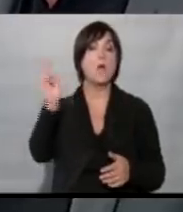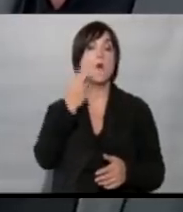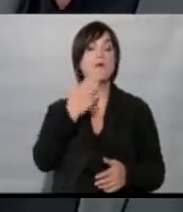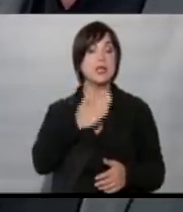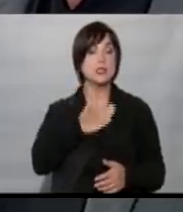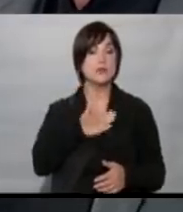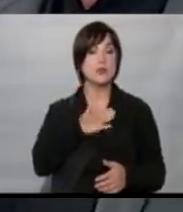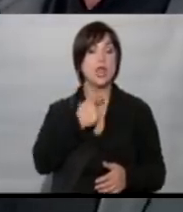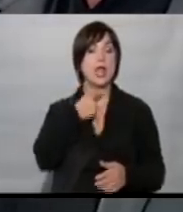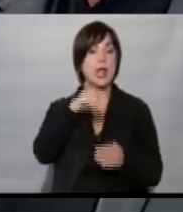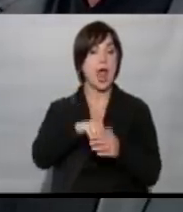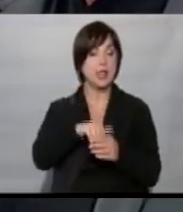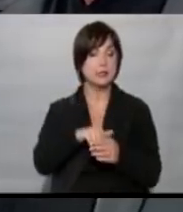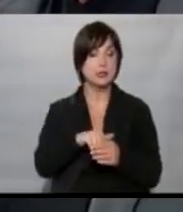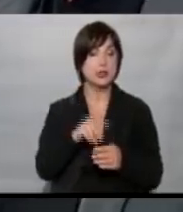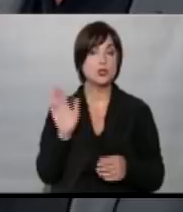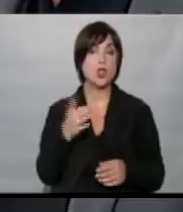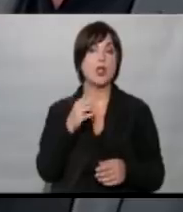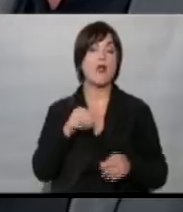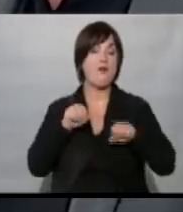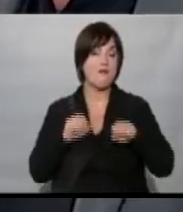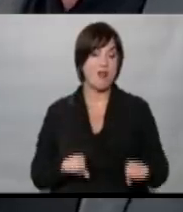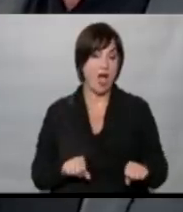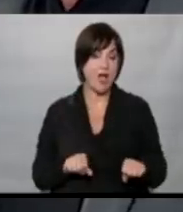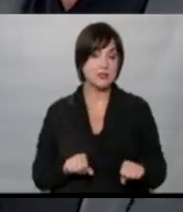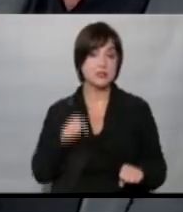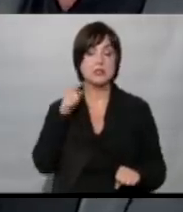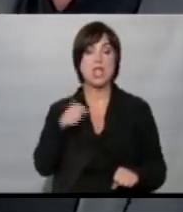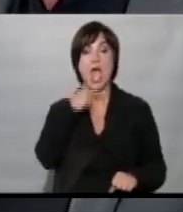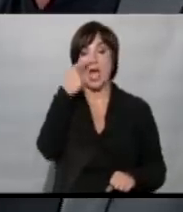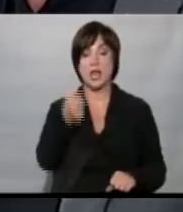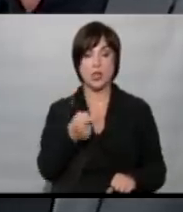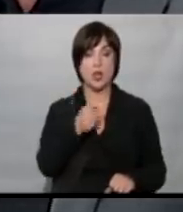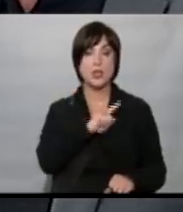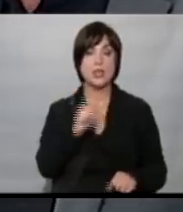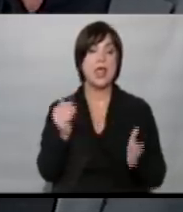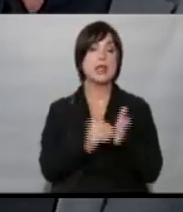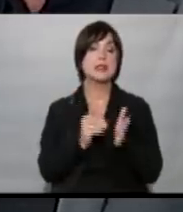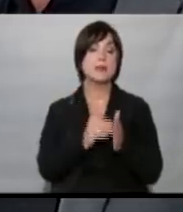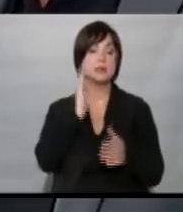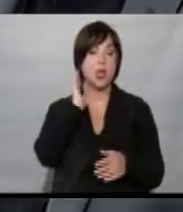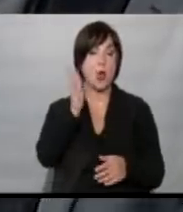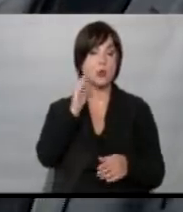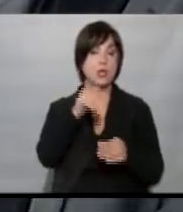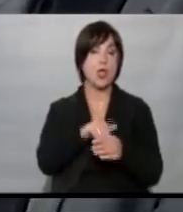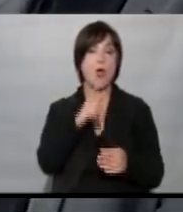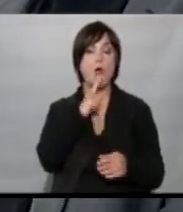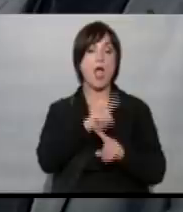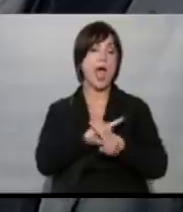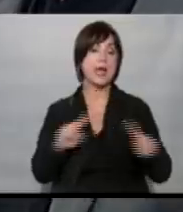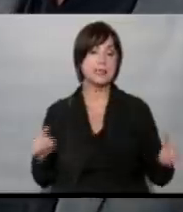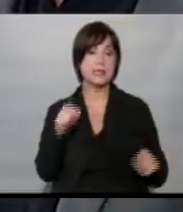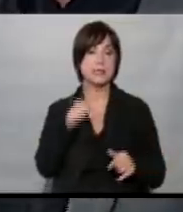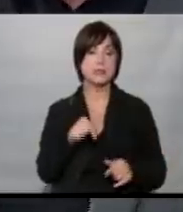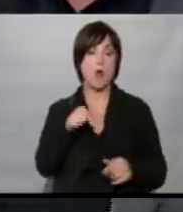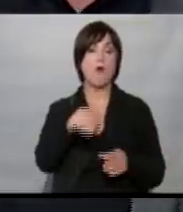своите гласачи, меѓутоа тие како власт тогаш, тие рекоја дека не треба да се излегува. Е, која е разликата сега